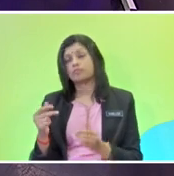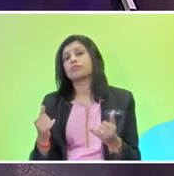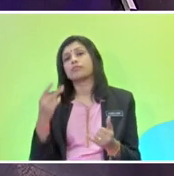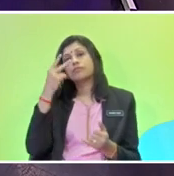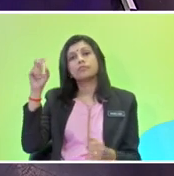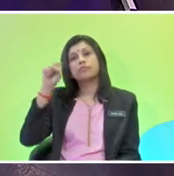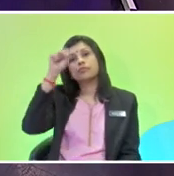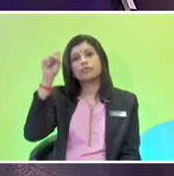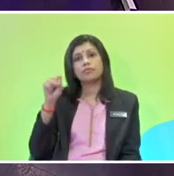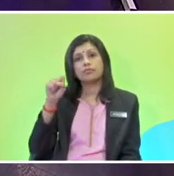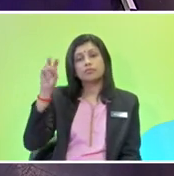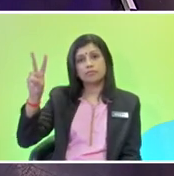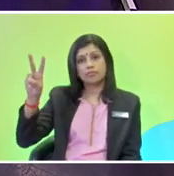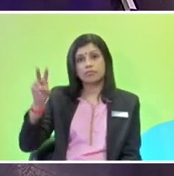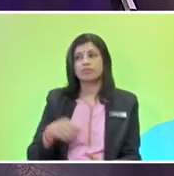jap cikgu tulis.